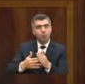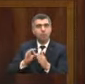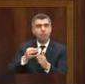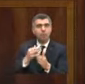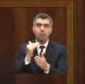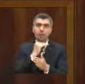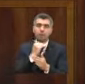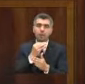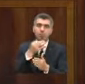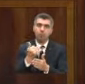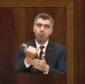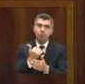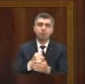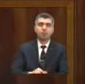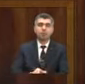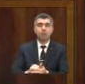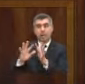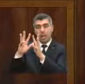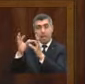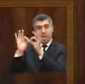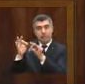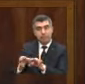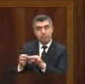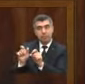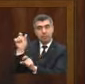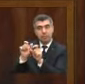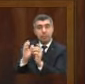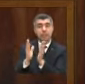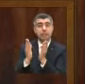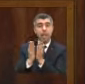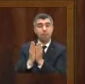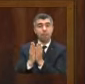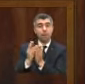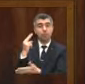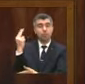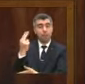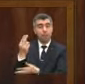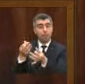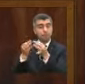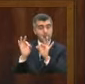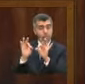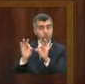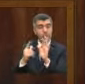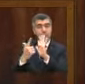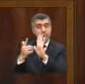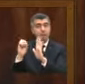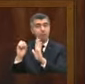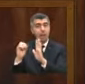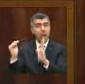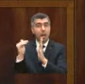سريعا، فانتقل عدد الطلبة المستفيدين من التغطية الصحية المجانية من 70,000